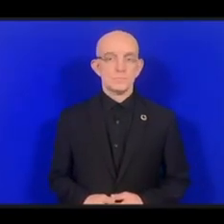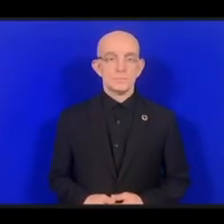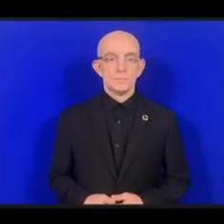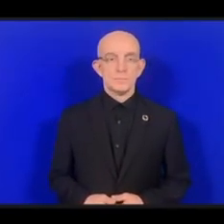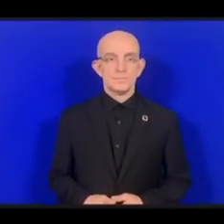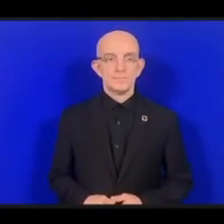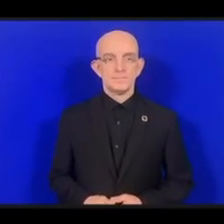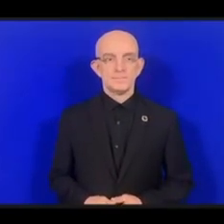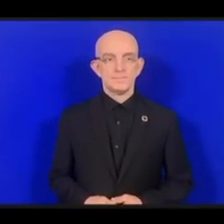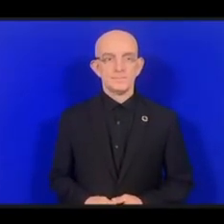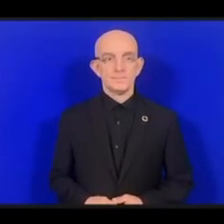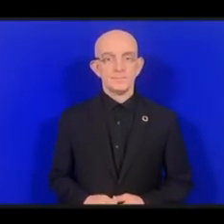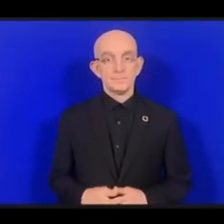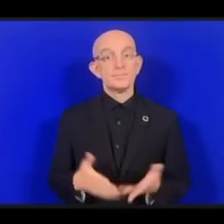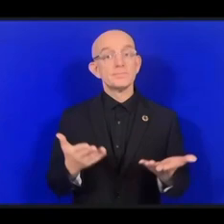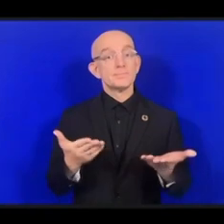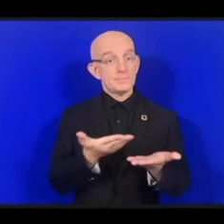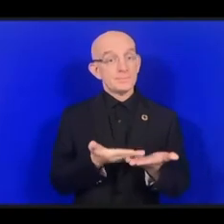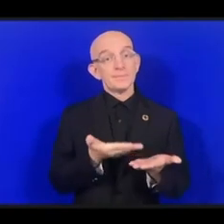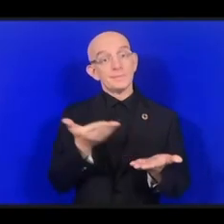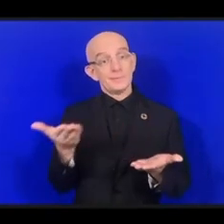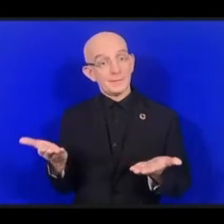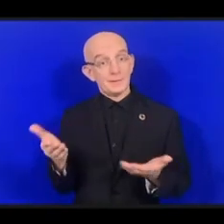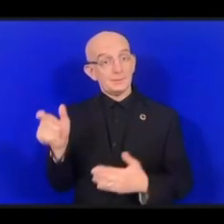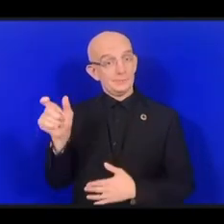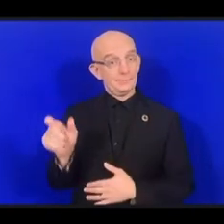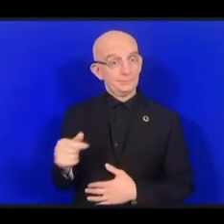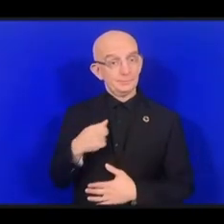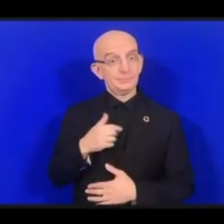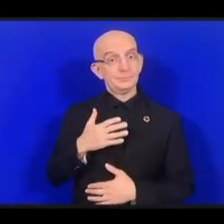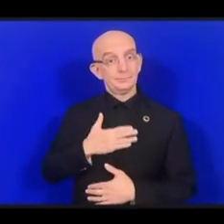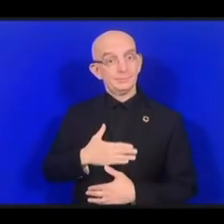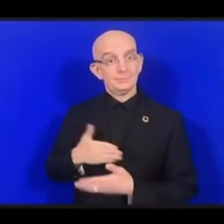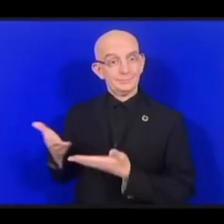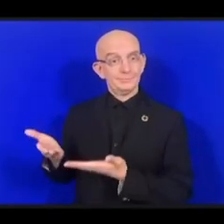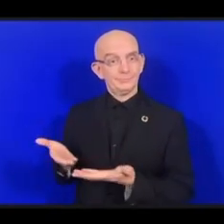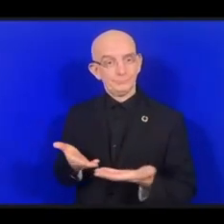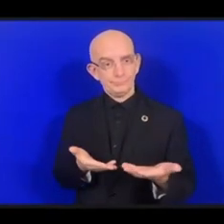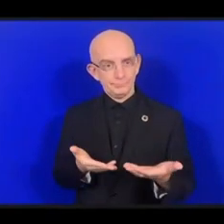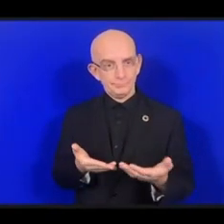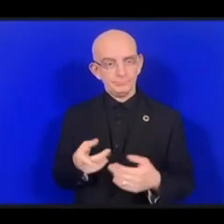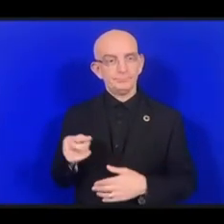接下来呢，我想请Tanzania LV Bristol 女士